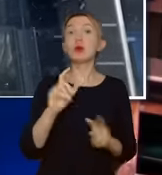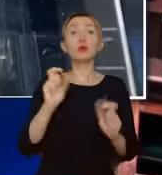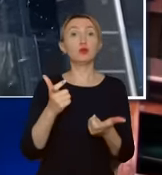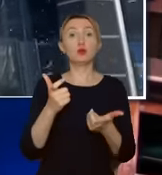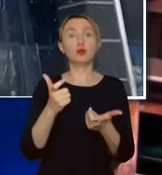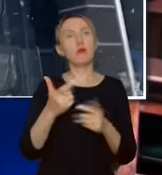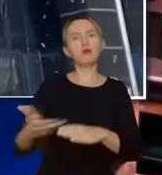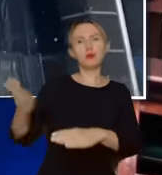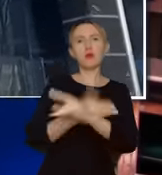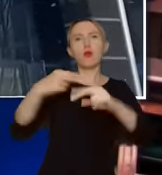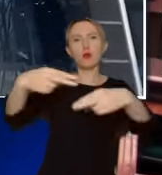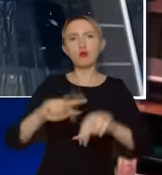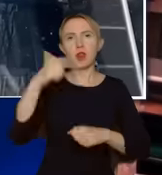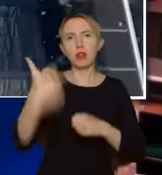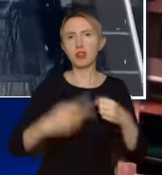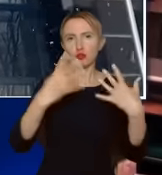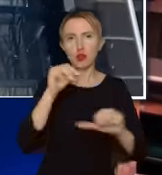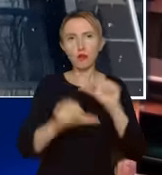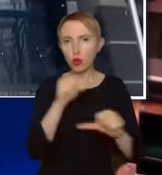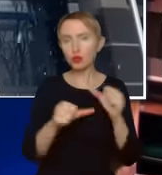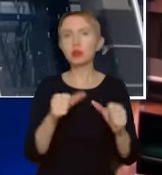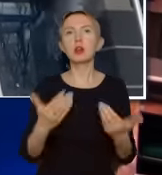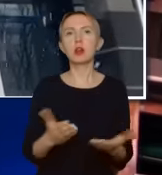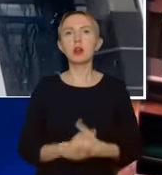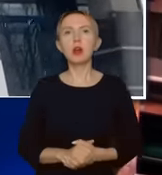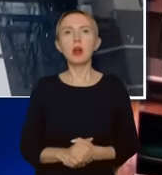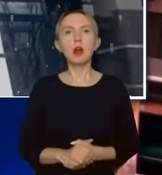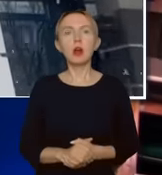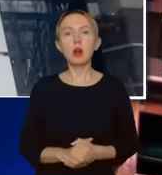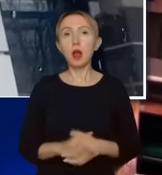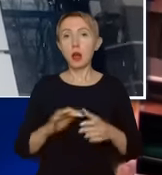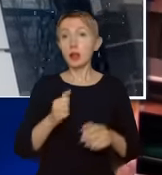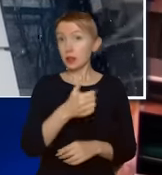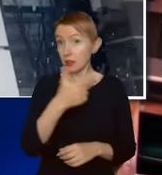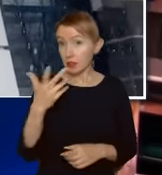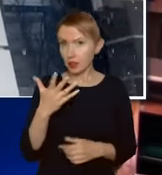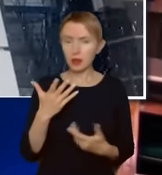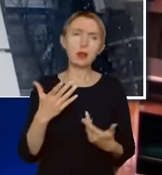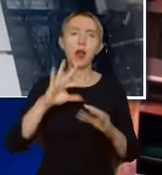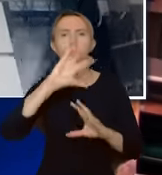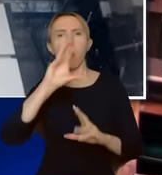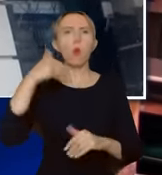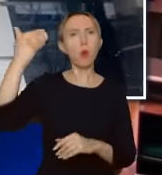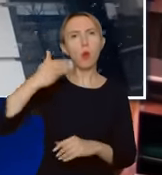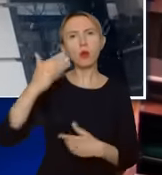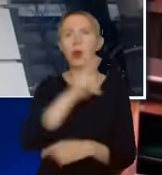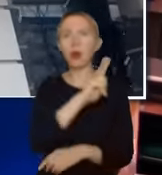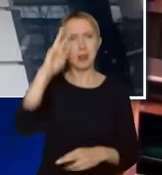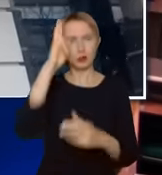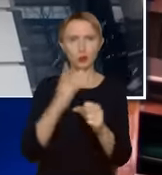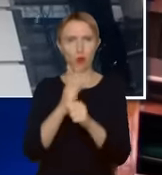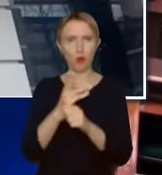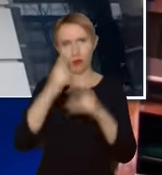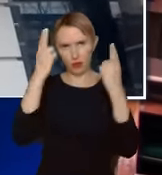do 2009 roku i pan kilka okrągłych zdań powie, to wszyscy w to uwierzą